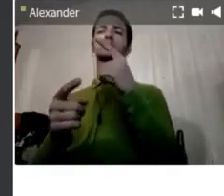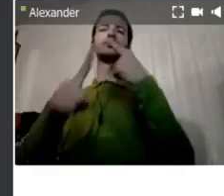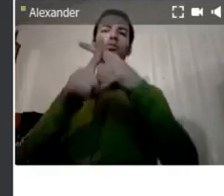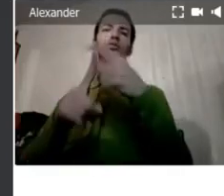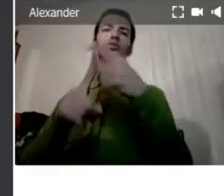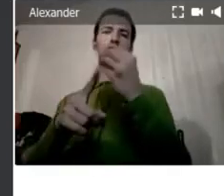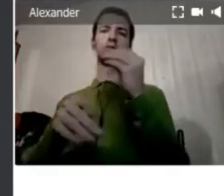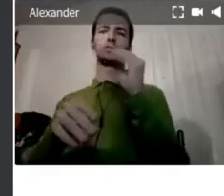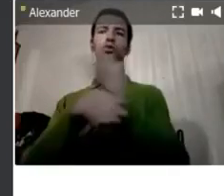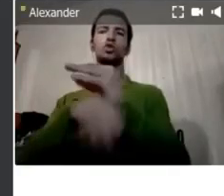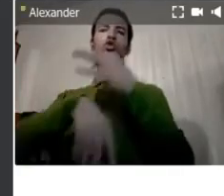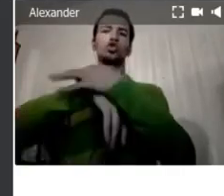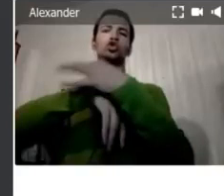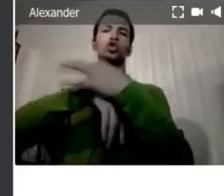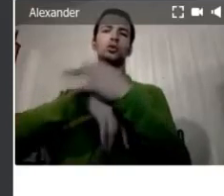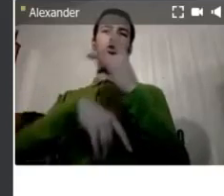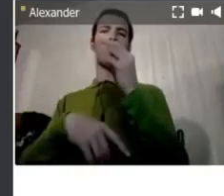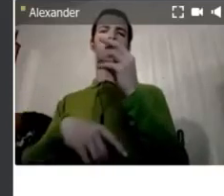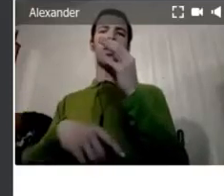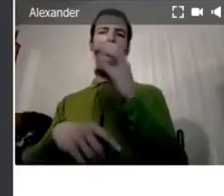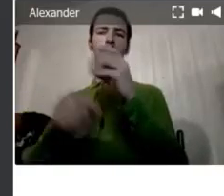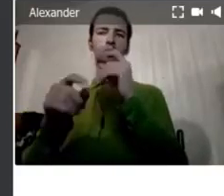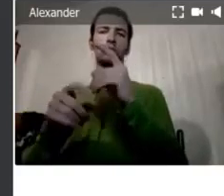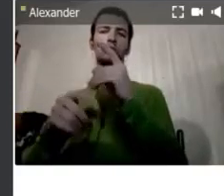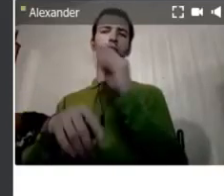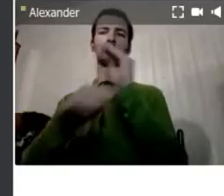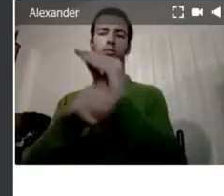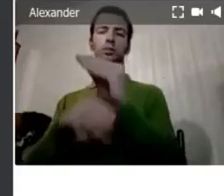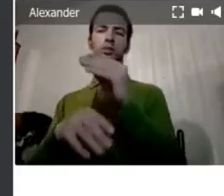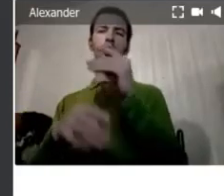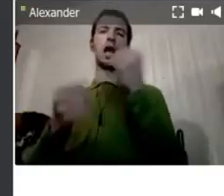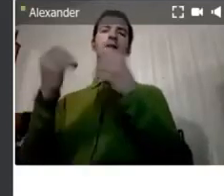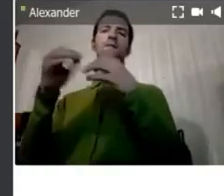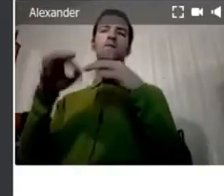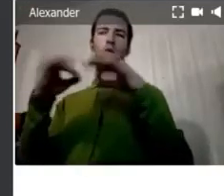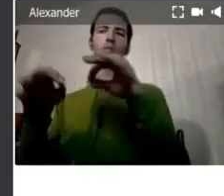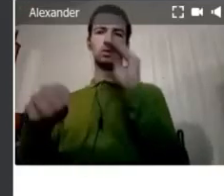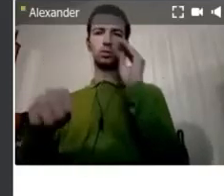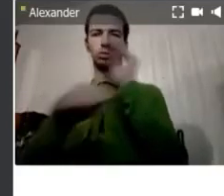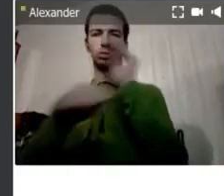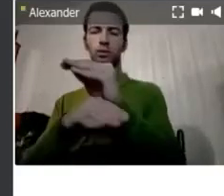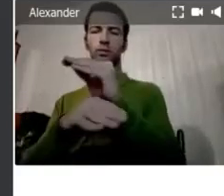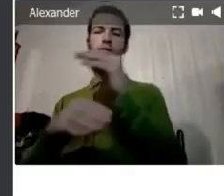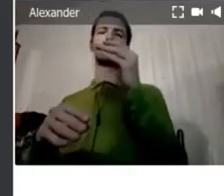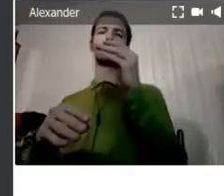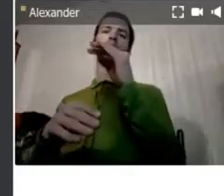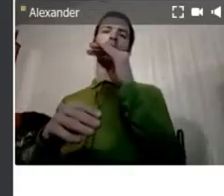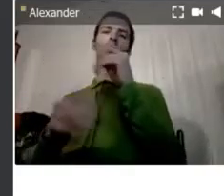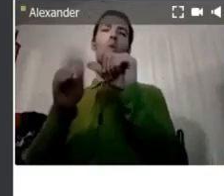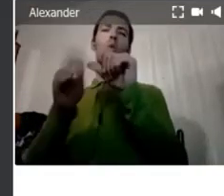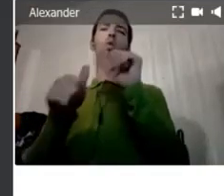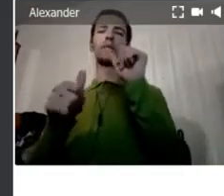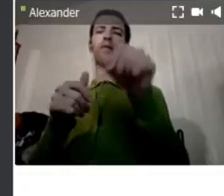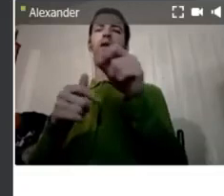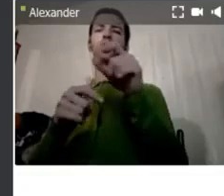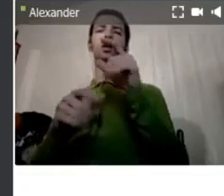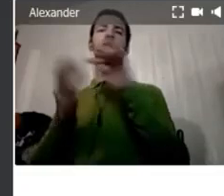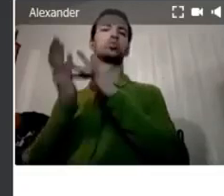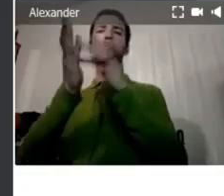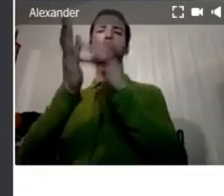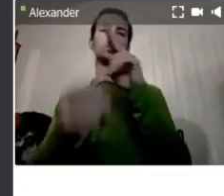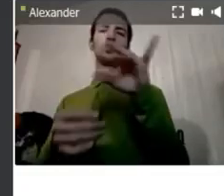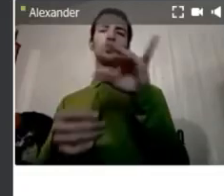часам, допустим, Rolex могу сказать, что на конференции в Мюнхене, большая конференция осенняя,